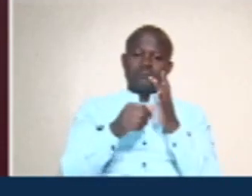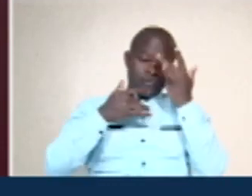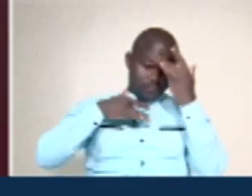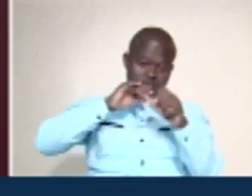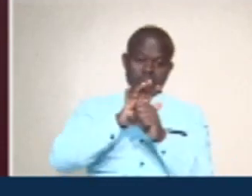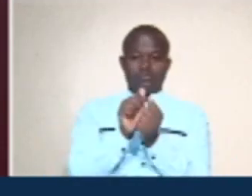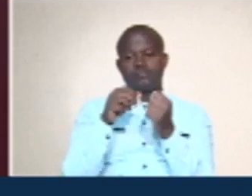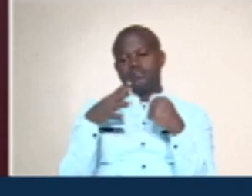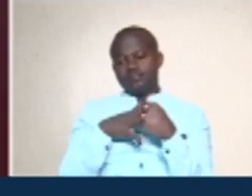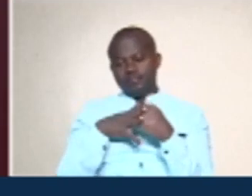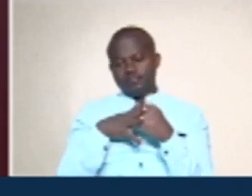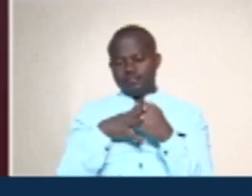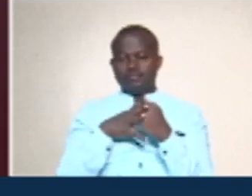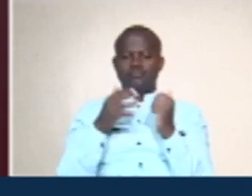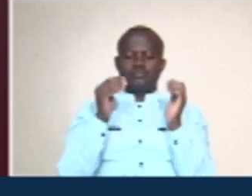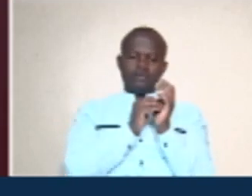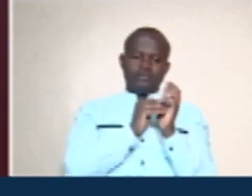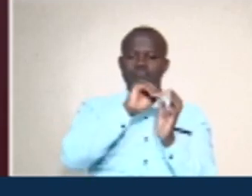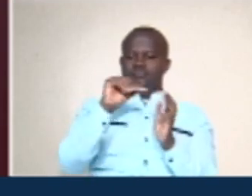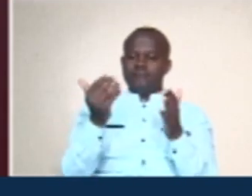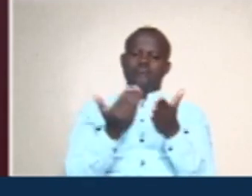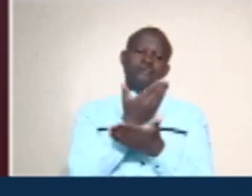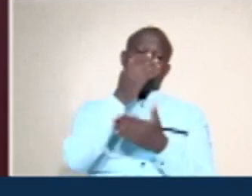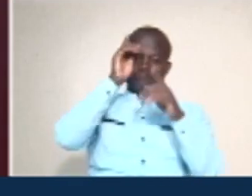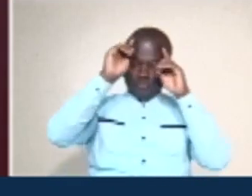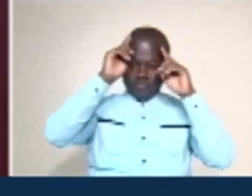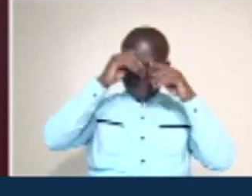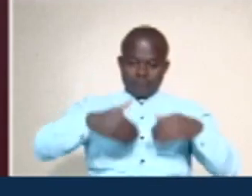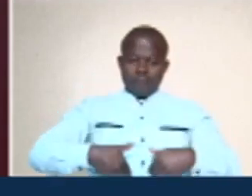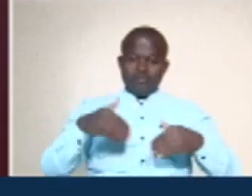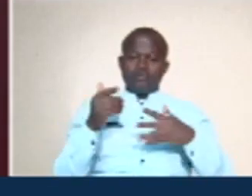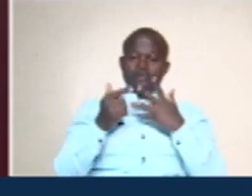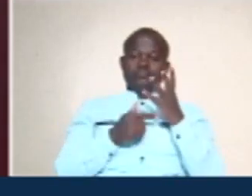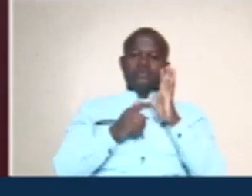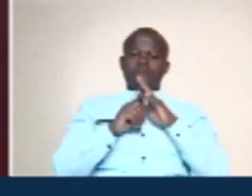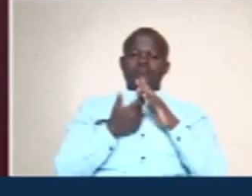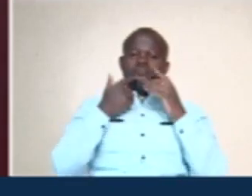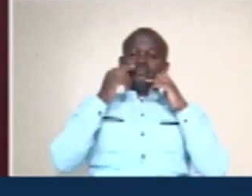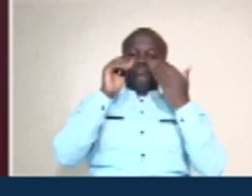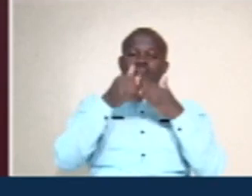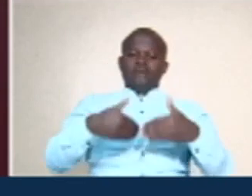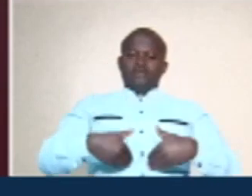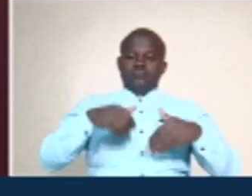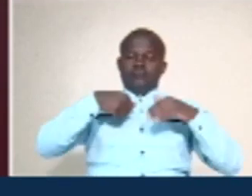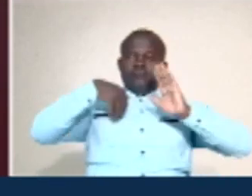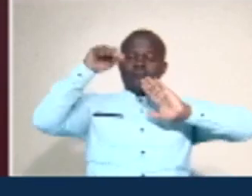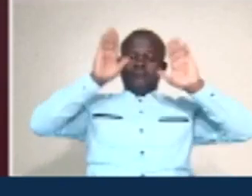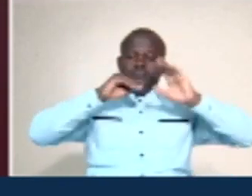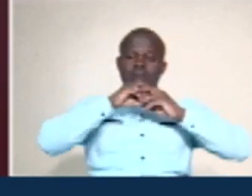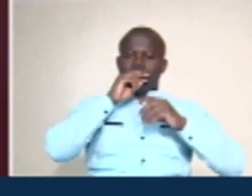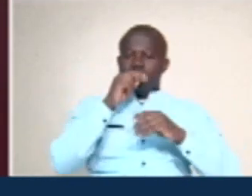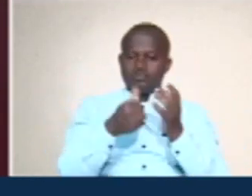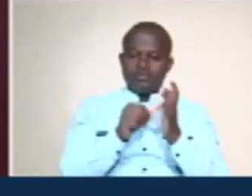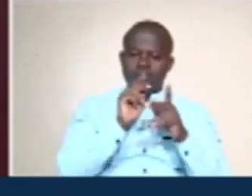cya COVID-19 ndetse n'utundi dushya twahanzwe n'urubyiruko. Aha niho mpera mvuga ko urubyiruko rwagira uruhare mu gusubiza